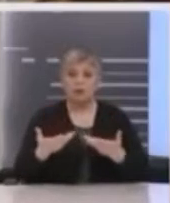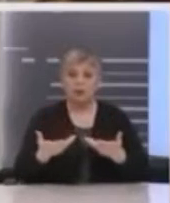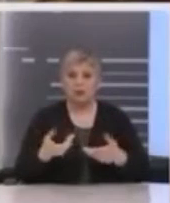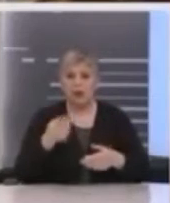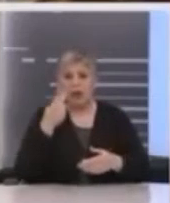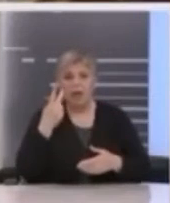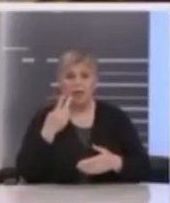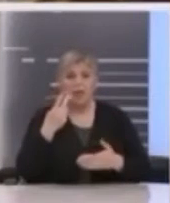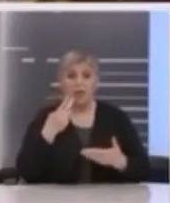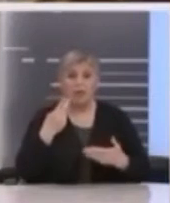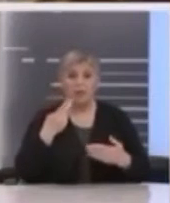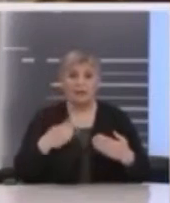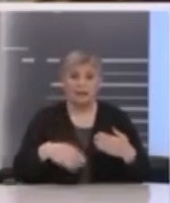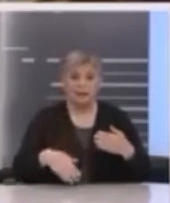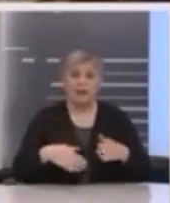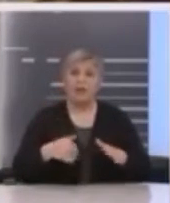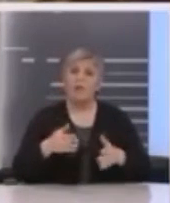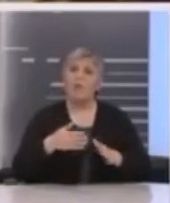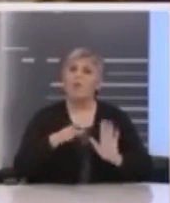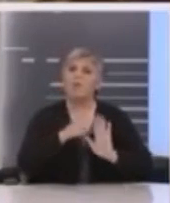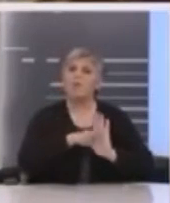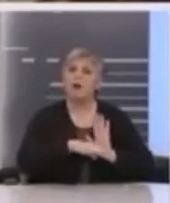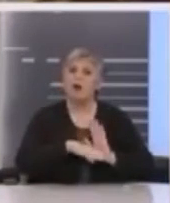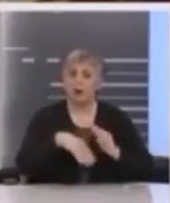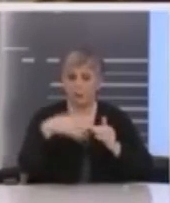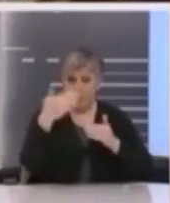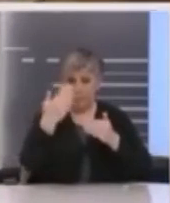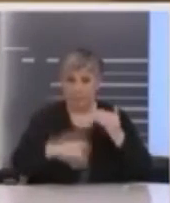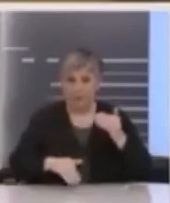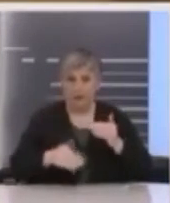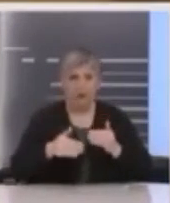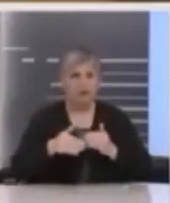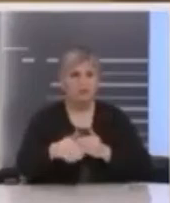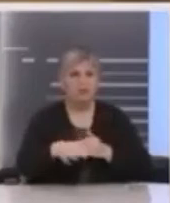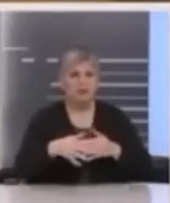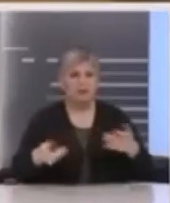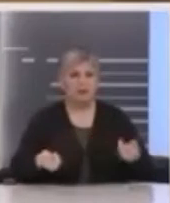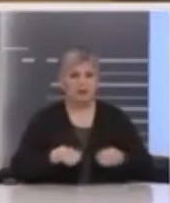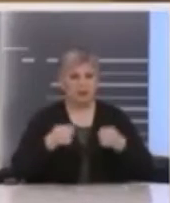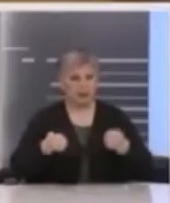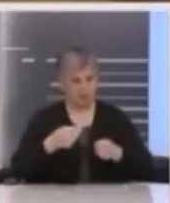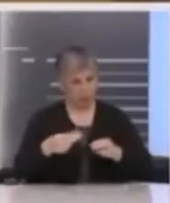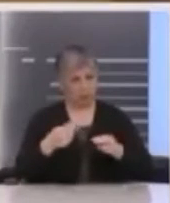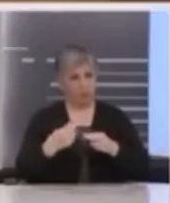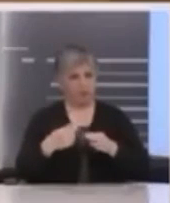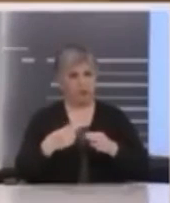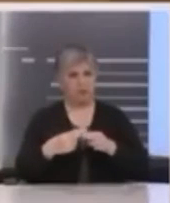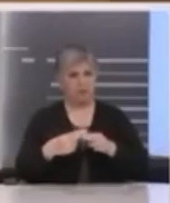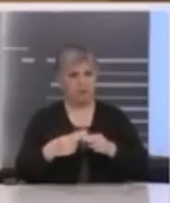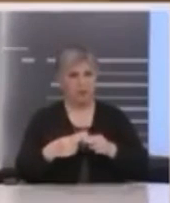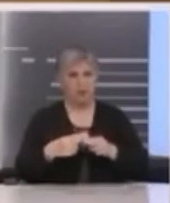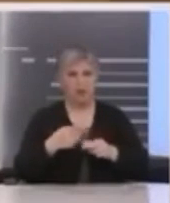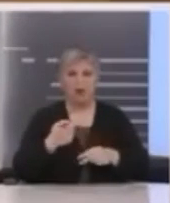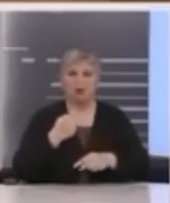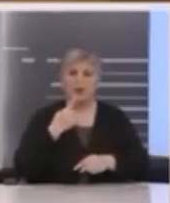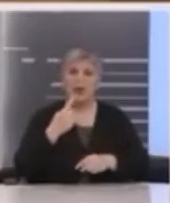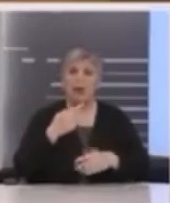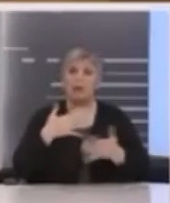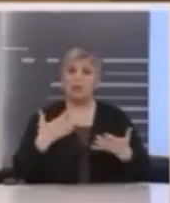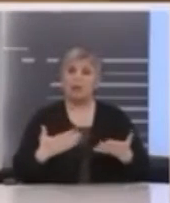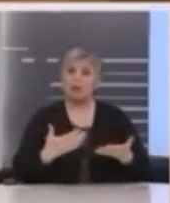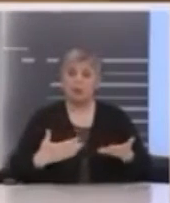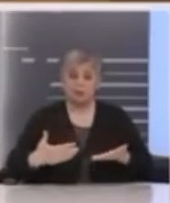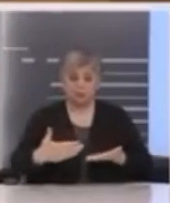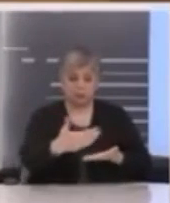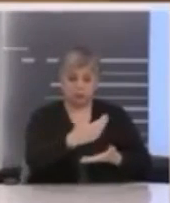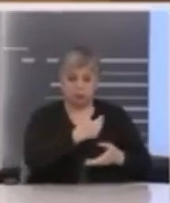το πρόγραμμα, πώς είναι δυνατόν να μιλάμε για λογική υπερπλεονάσματος ή πρωτογενούς